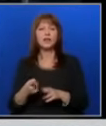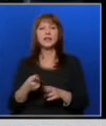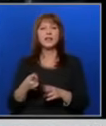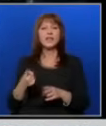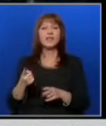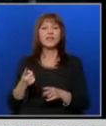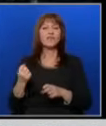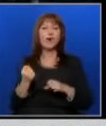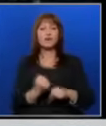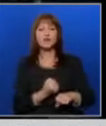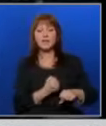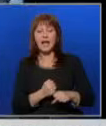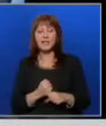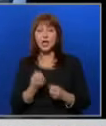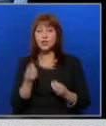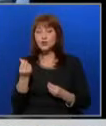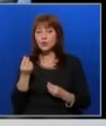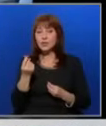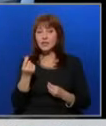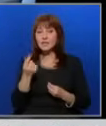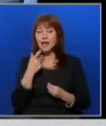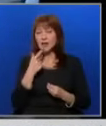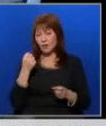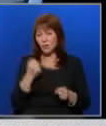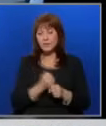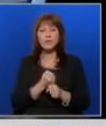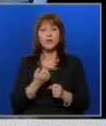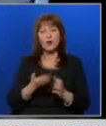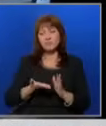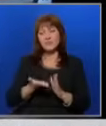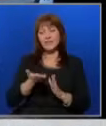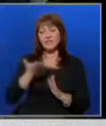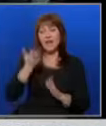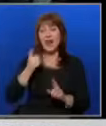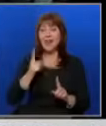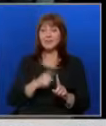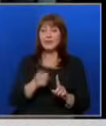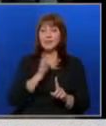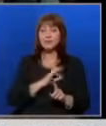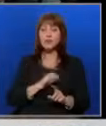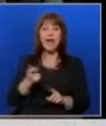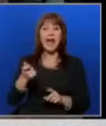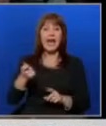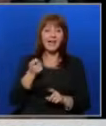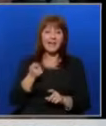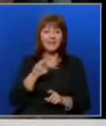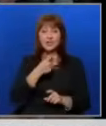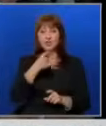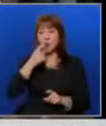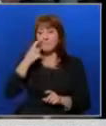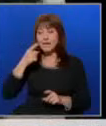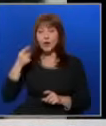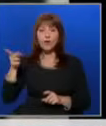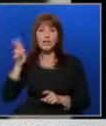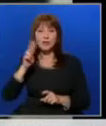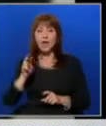Шотландия. Обвинението е, че стойността им умишлено е била завишена, като по този начин Тръмп е получил кредит за 100 милиона долара и по